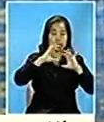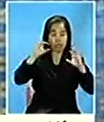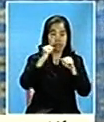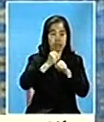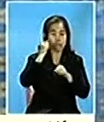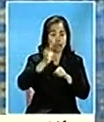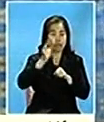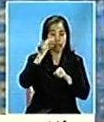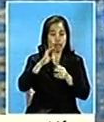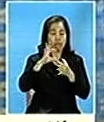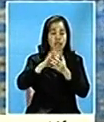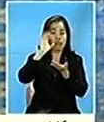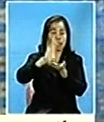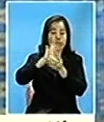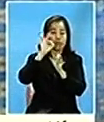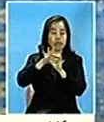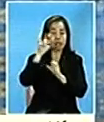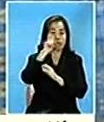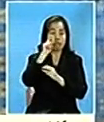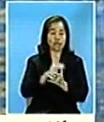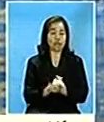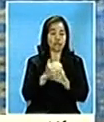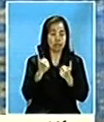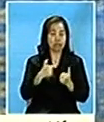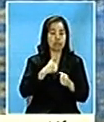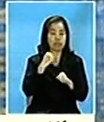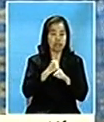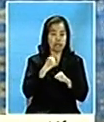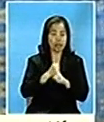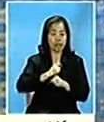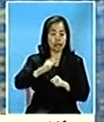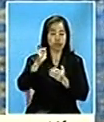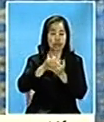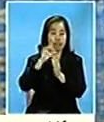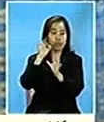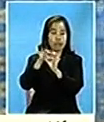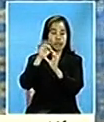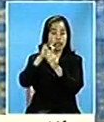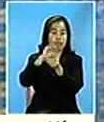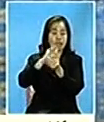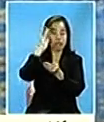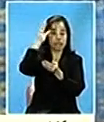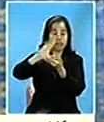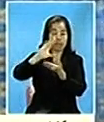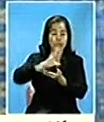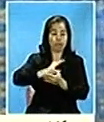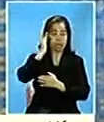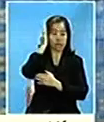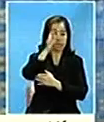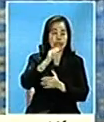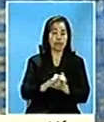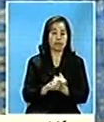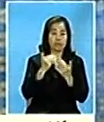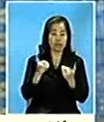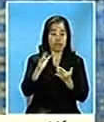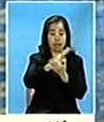นการออมแห่งชาติเมื่อใดเขาจะได้ออมเพื่อจะได้เป็นอนาคต ประเทศญี่ปุ่นเนี่ยมีหนี้ส